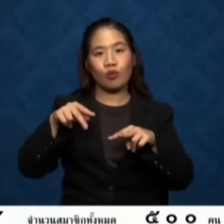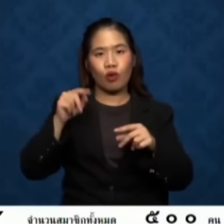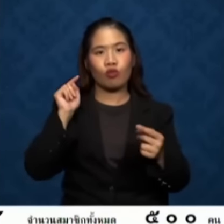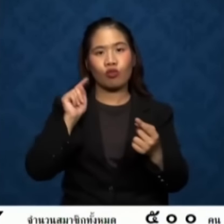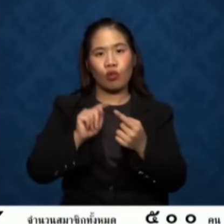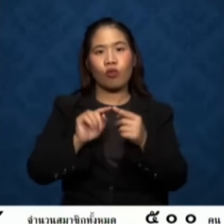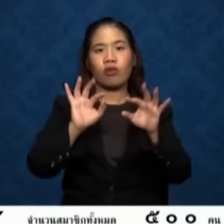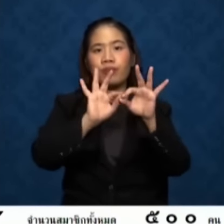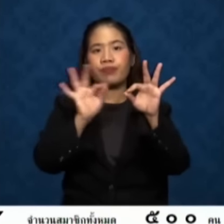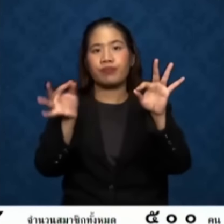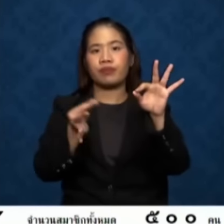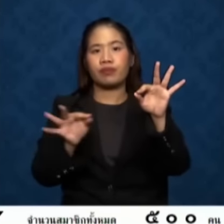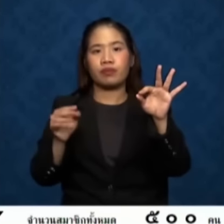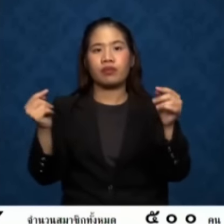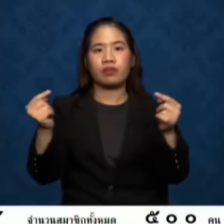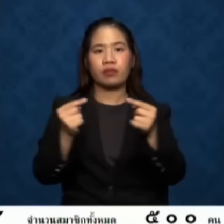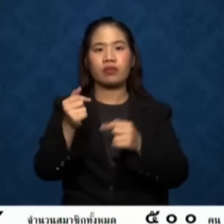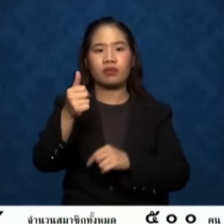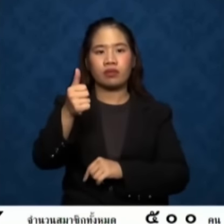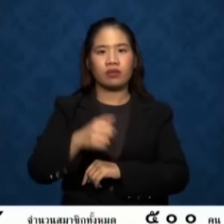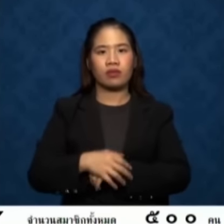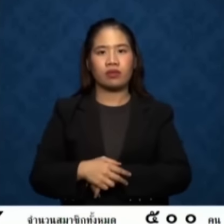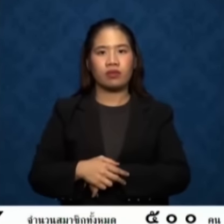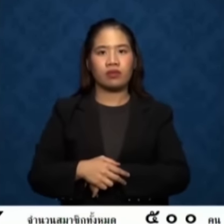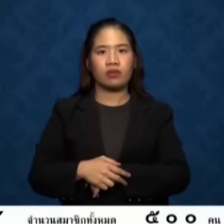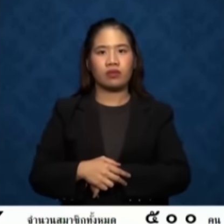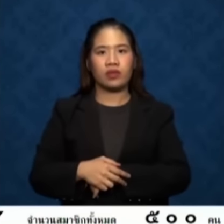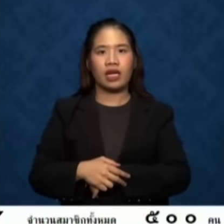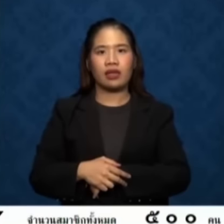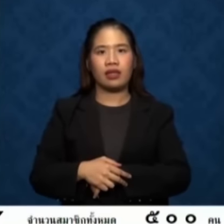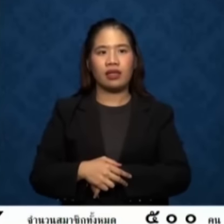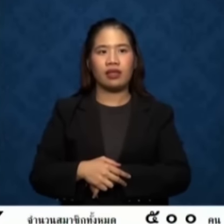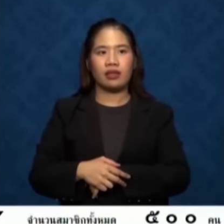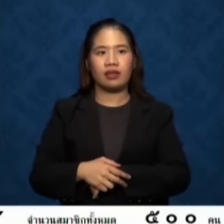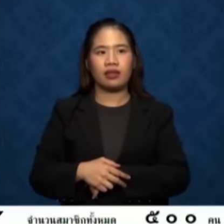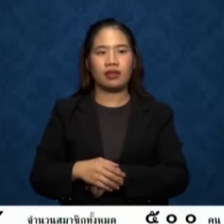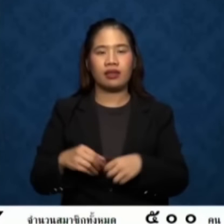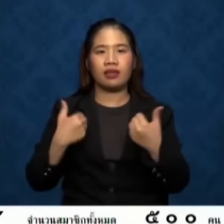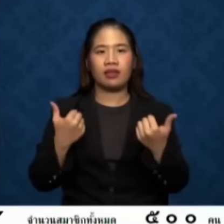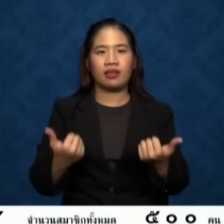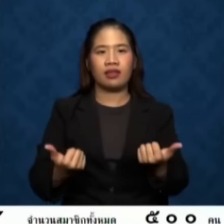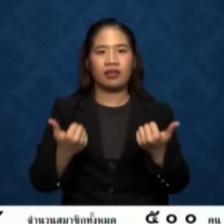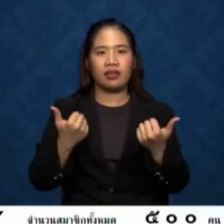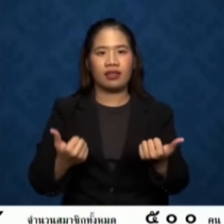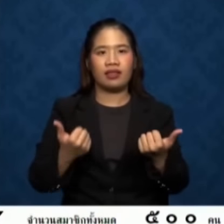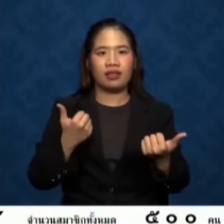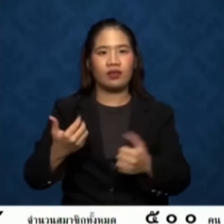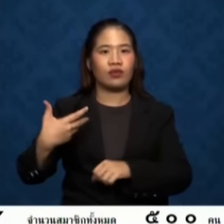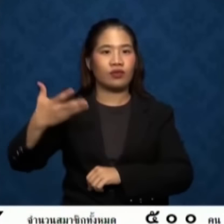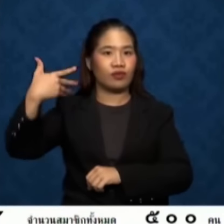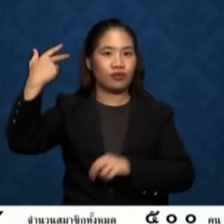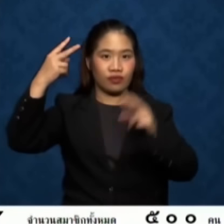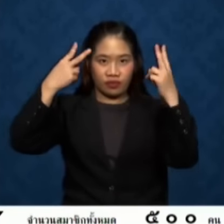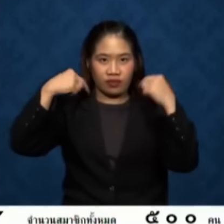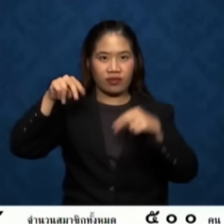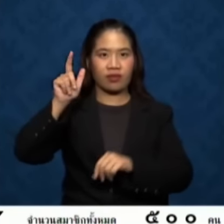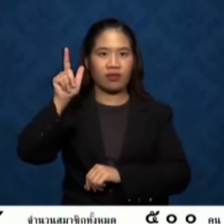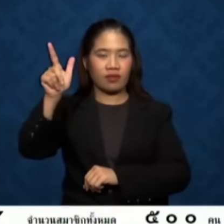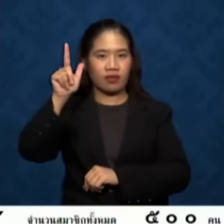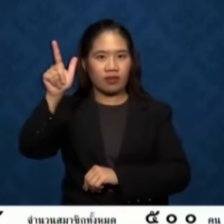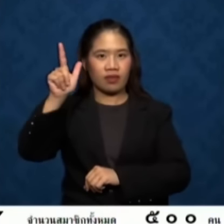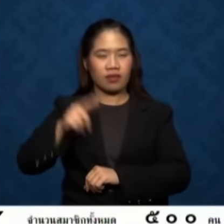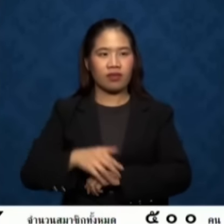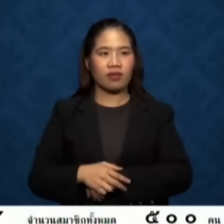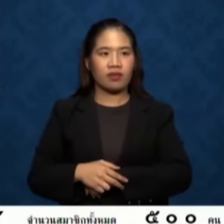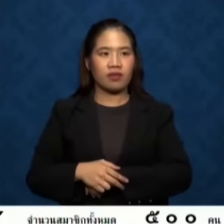ามวันนี้ท่านอดีตนายกทักษิณท่าน